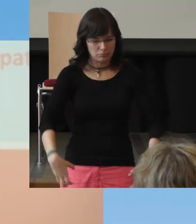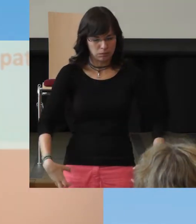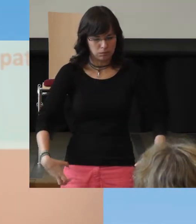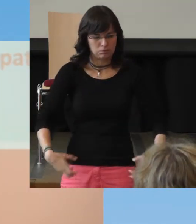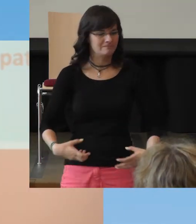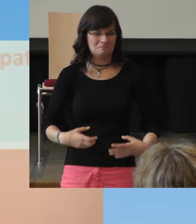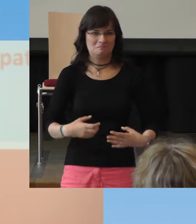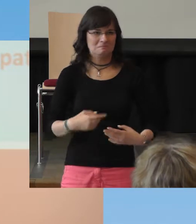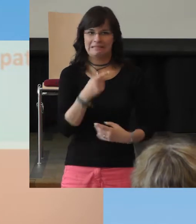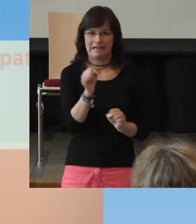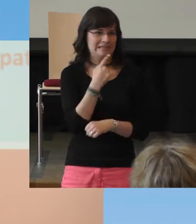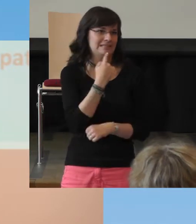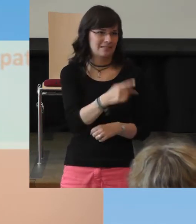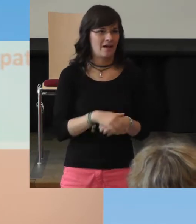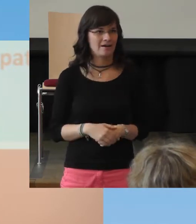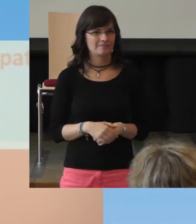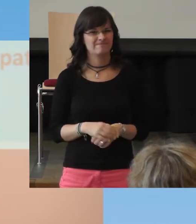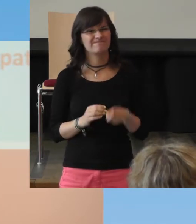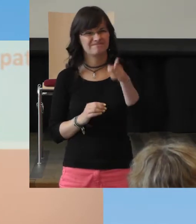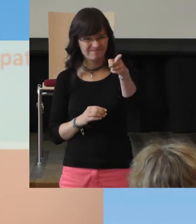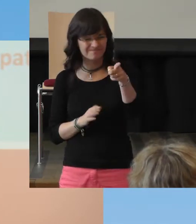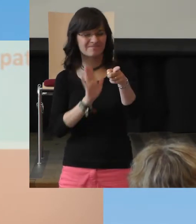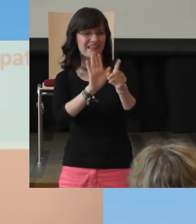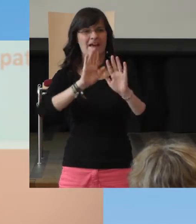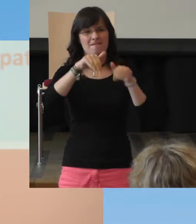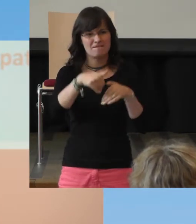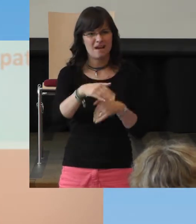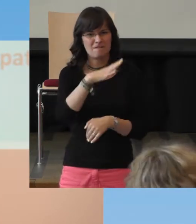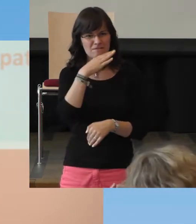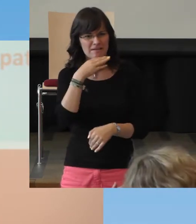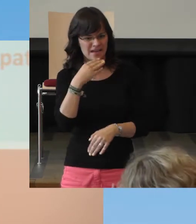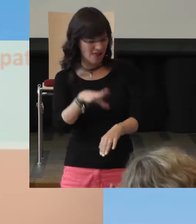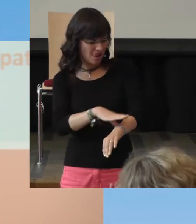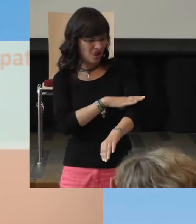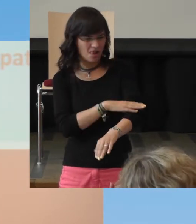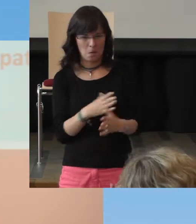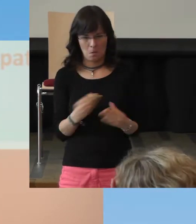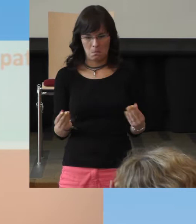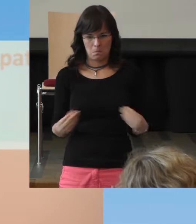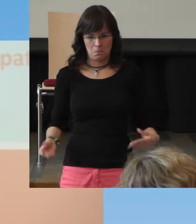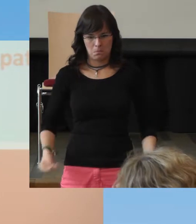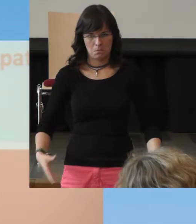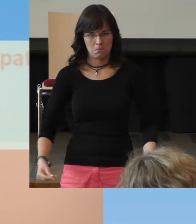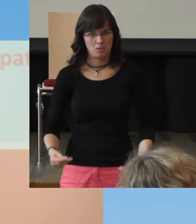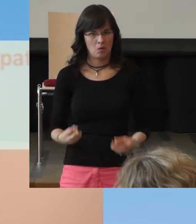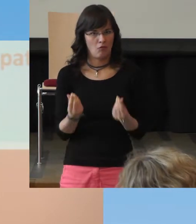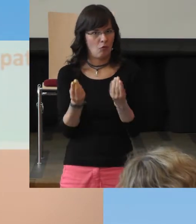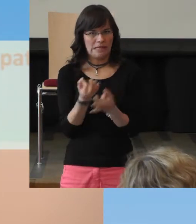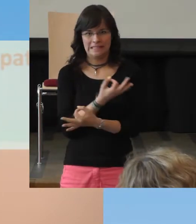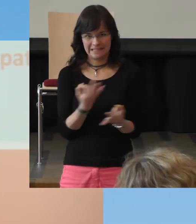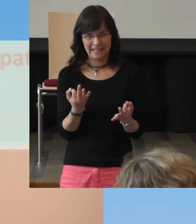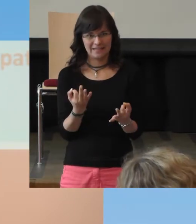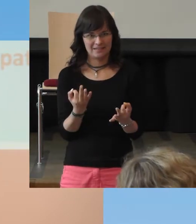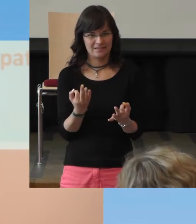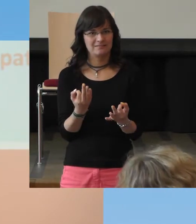ihre ja im Grunde fortgestrittenen Ausfälle betrifft das hat man eben ja schon gesagt was da im Grunde durch Medikamente zerstört worden ist wenn der